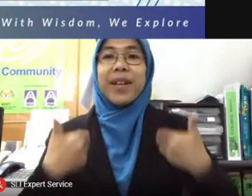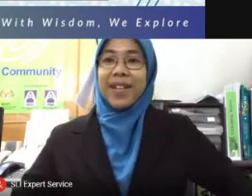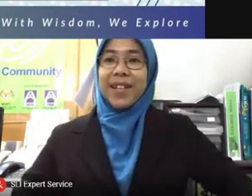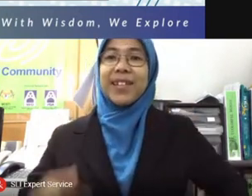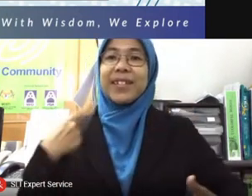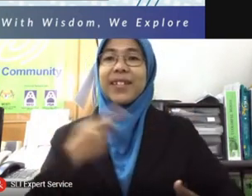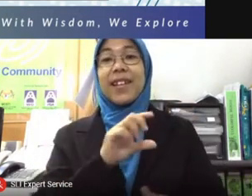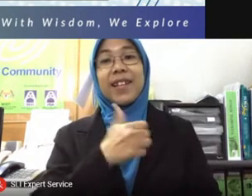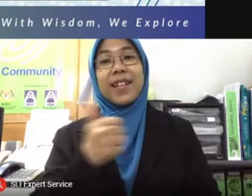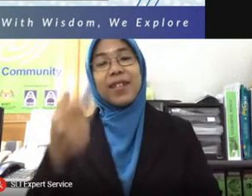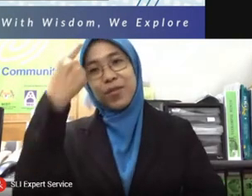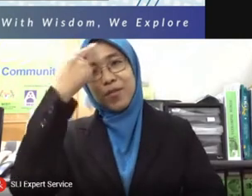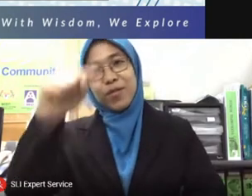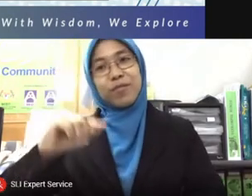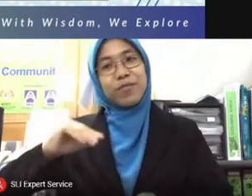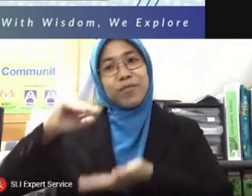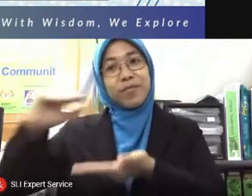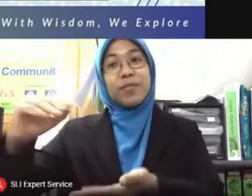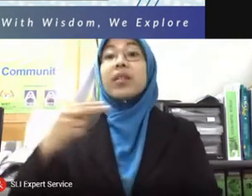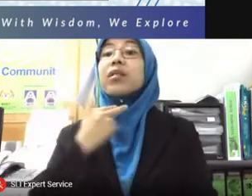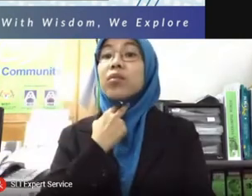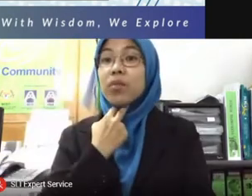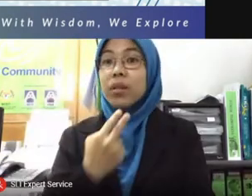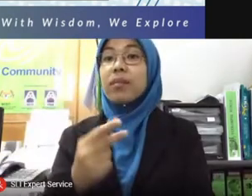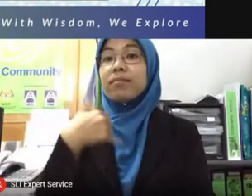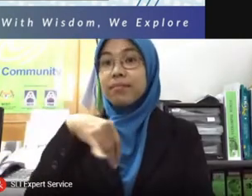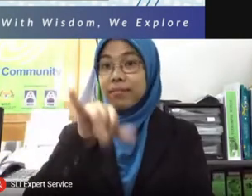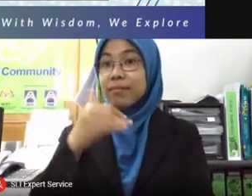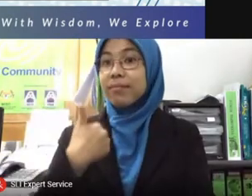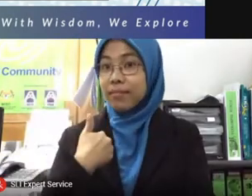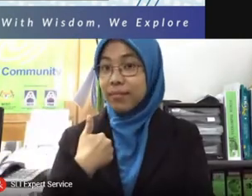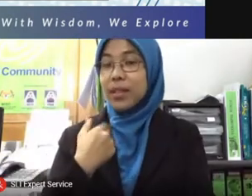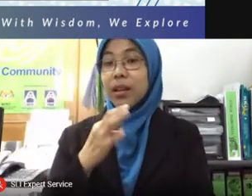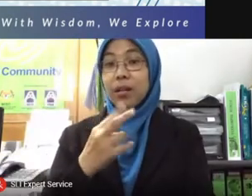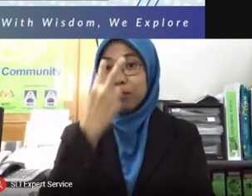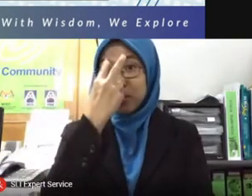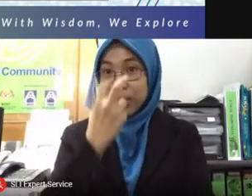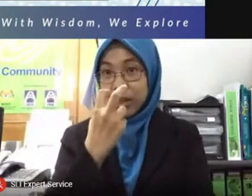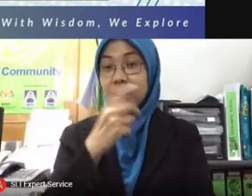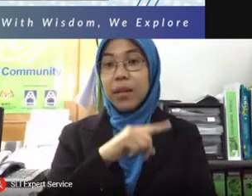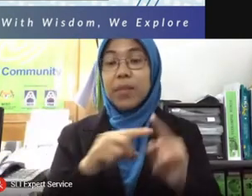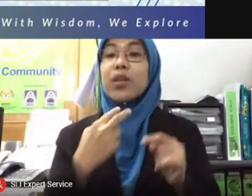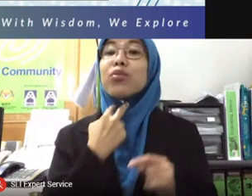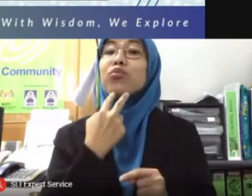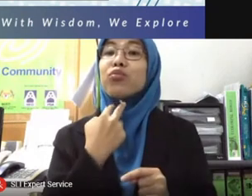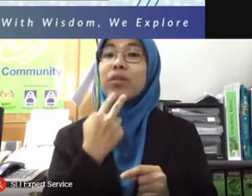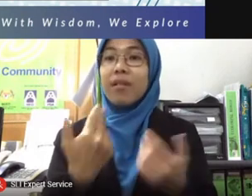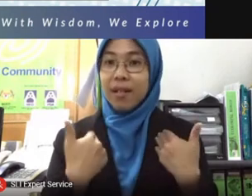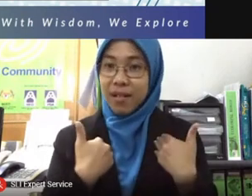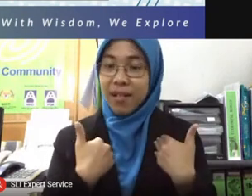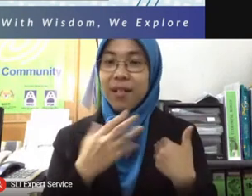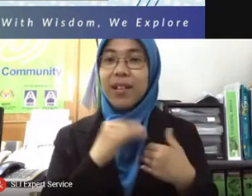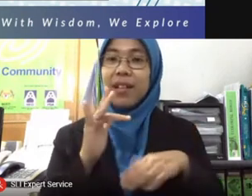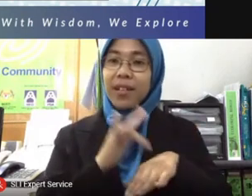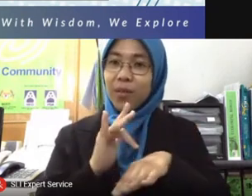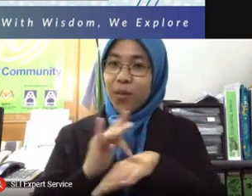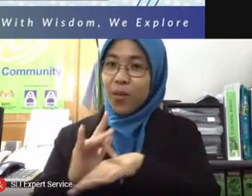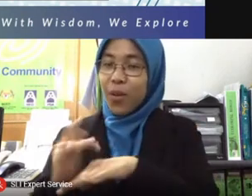yang lain untuk menyampaikan. Sebab suara masih ada apabila walaupun buta, suara masih ada. Sentuhan